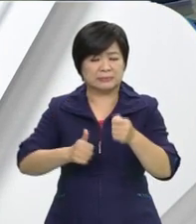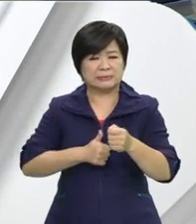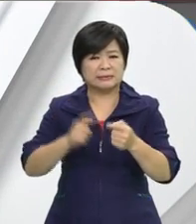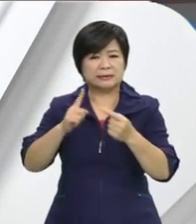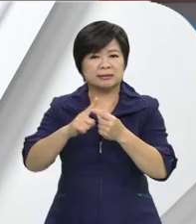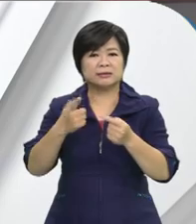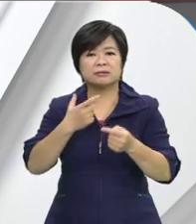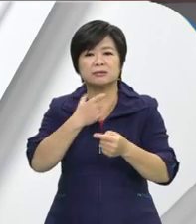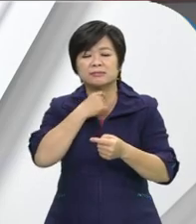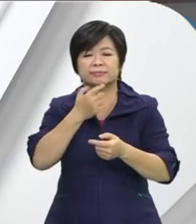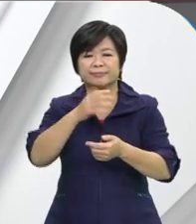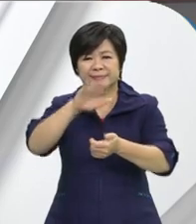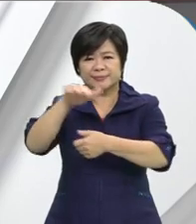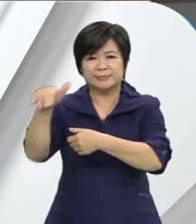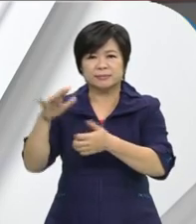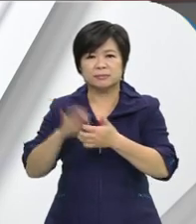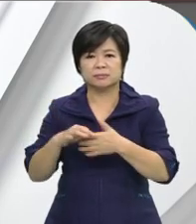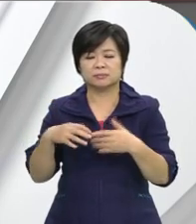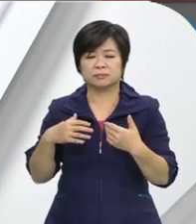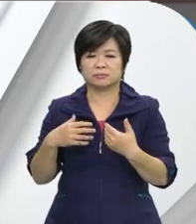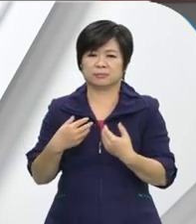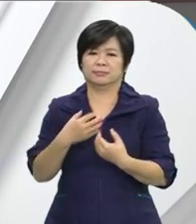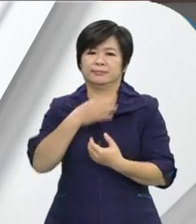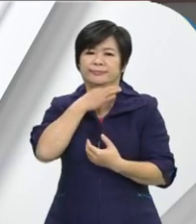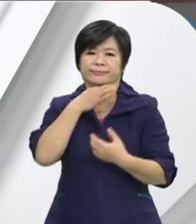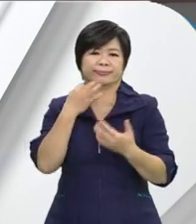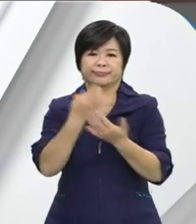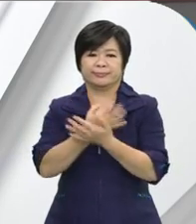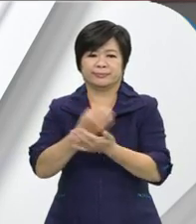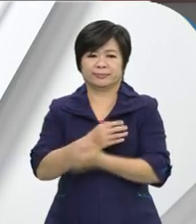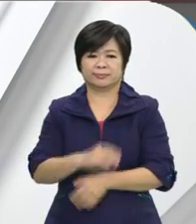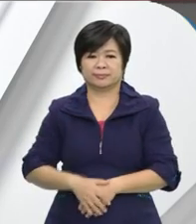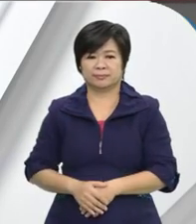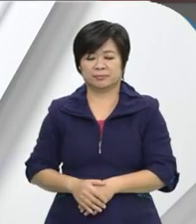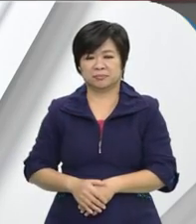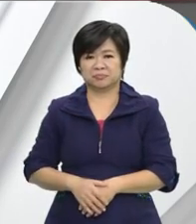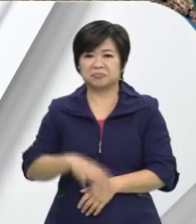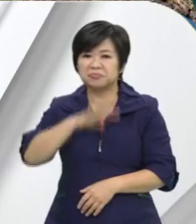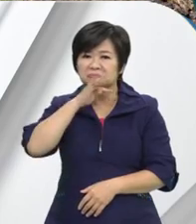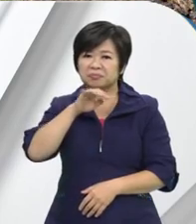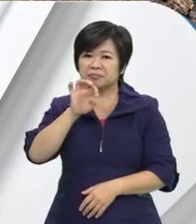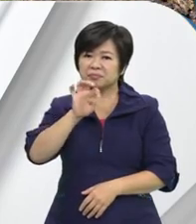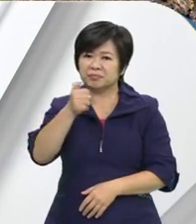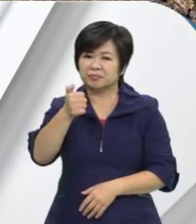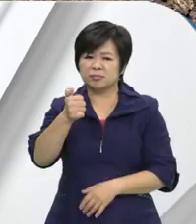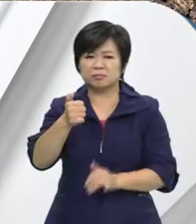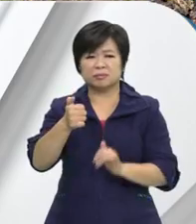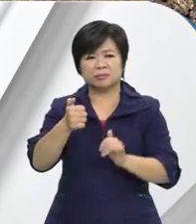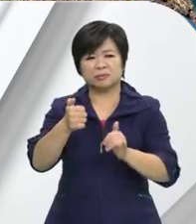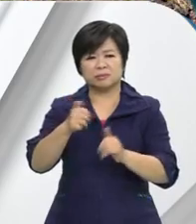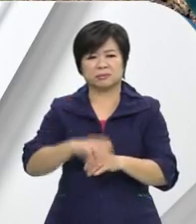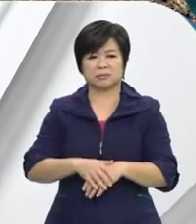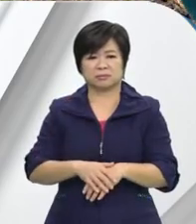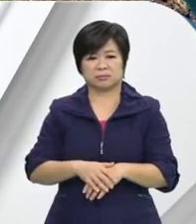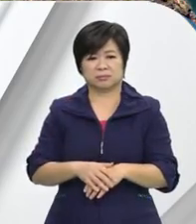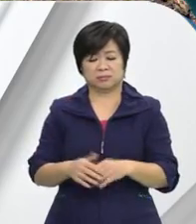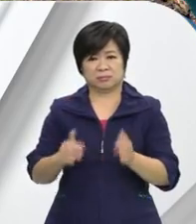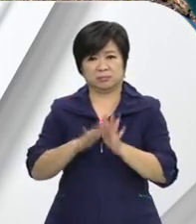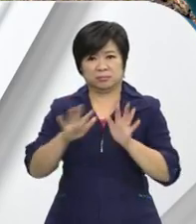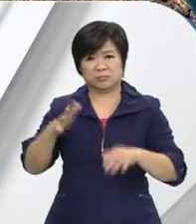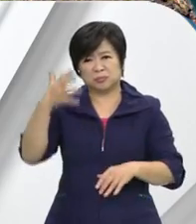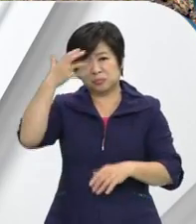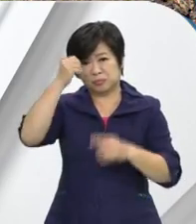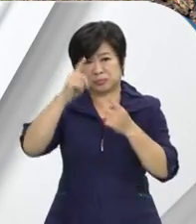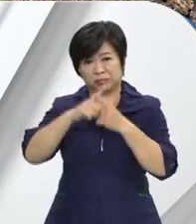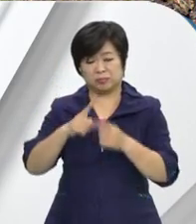爱用到人工加下三毛年和配合。 无像无位新学生五十两岁个样本培养很多的，那时候他都五花上